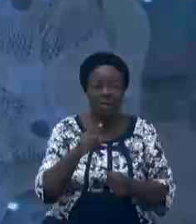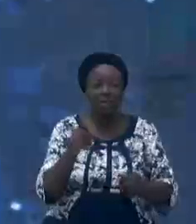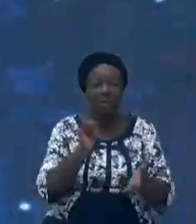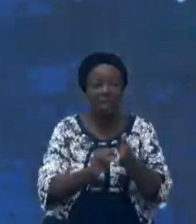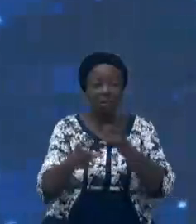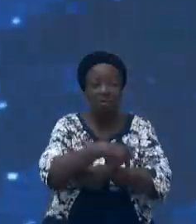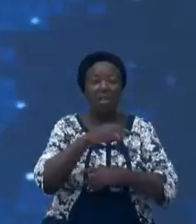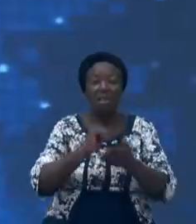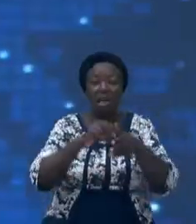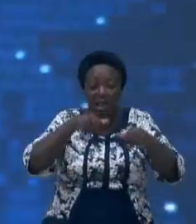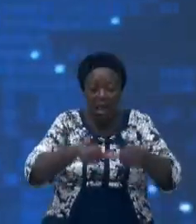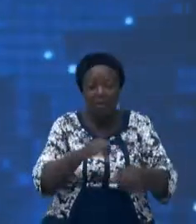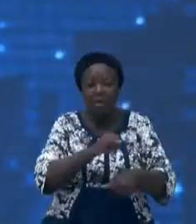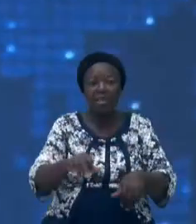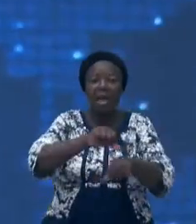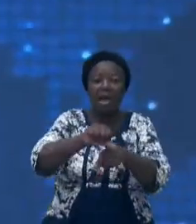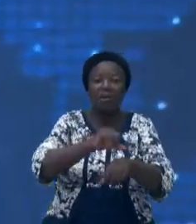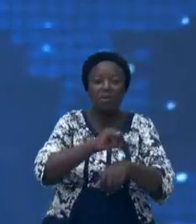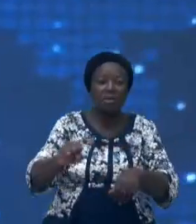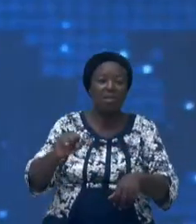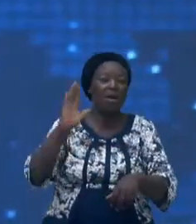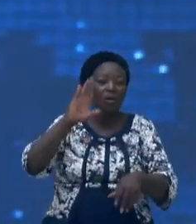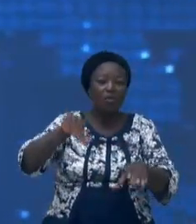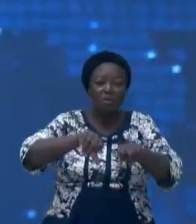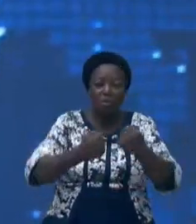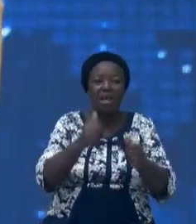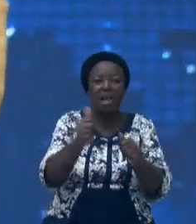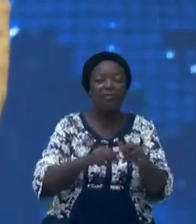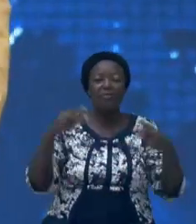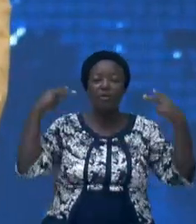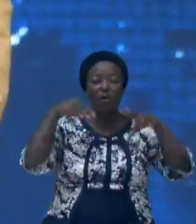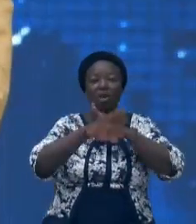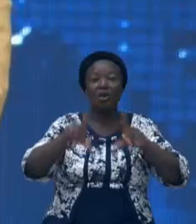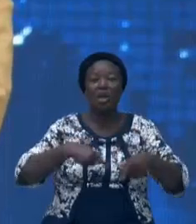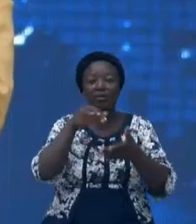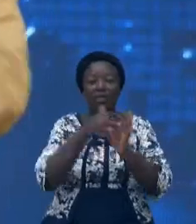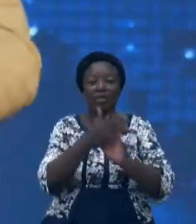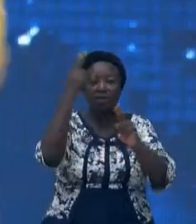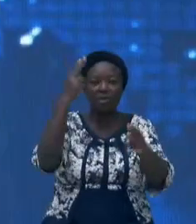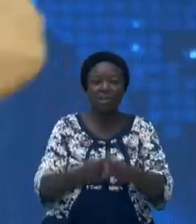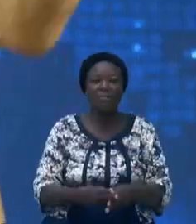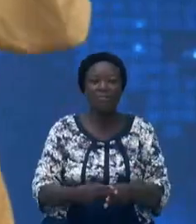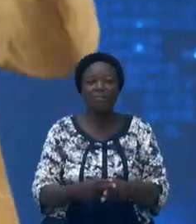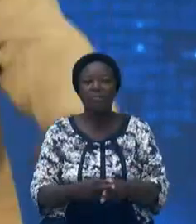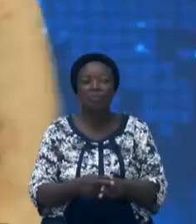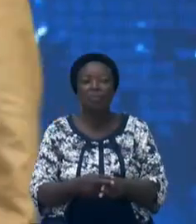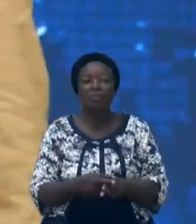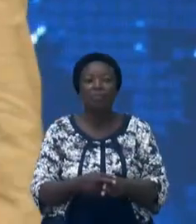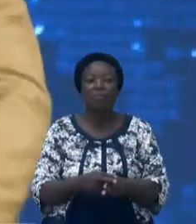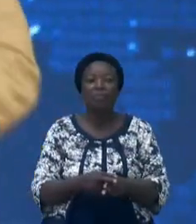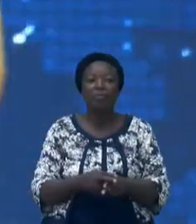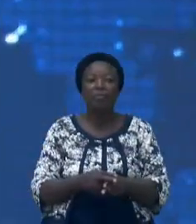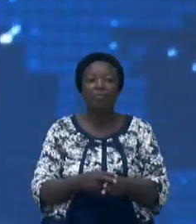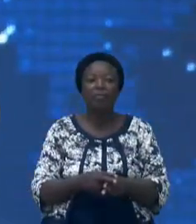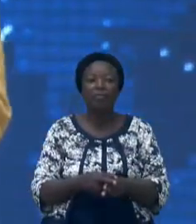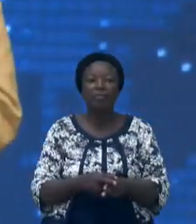toujours avec lui je vais rejouer avec toi ce soir 7 en chantier demeurent va briser à